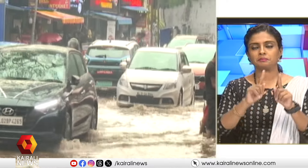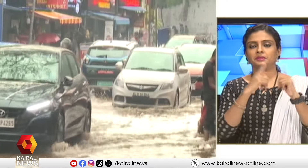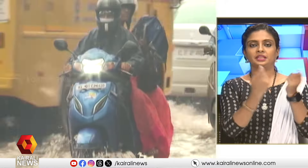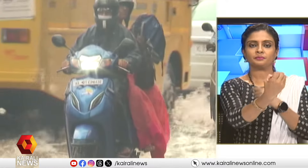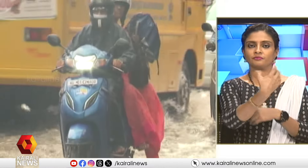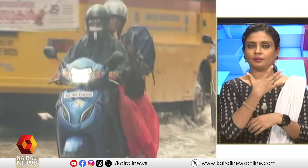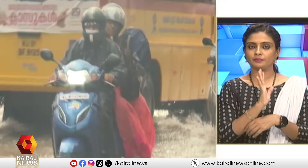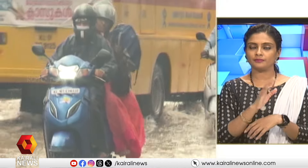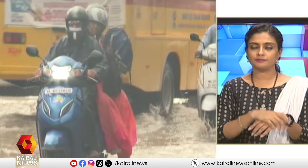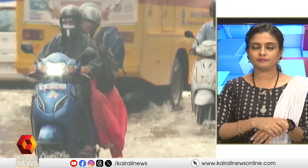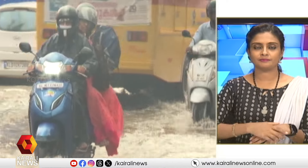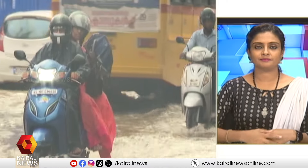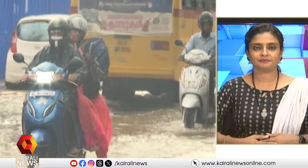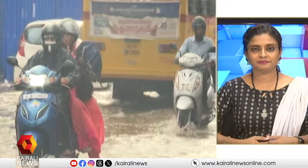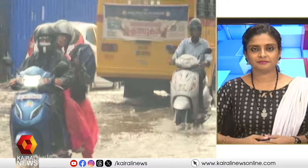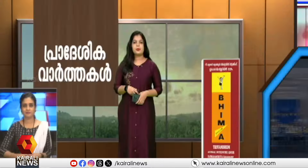അറിയിച്ചു കൈരളി ന്യൂസ് തിരുവനന്തപുരം